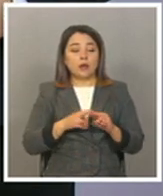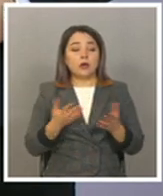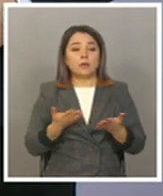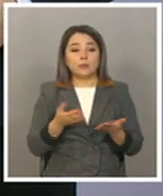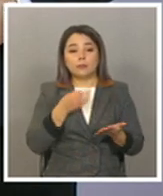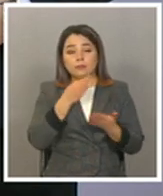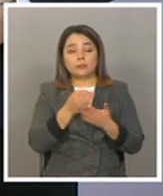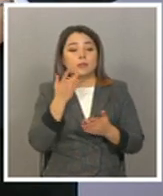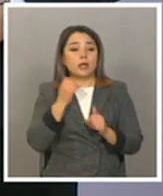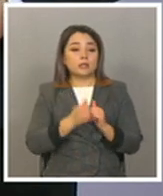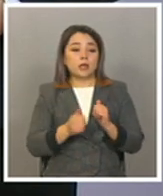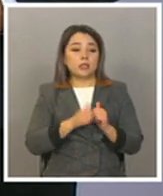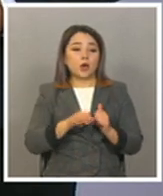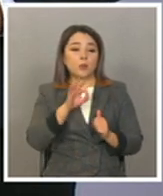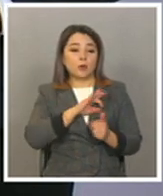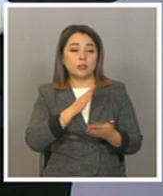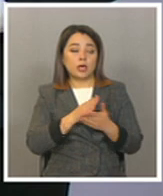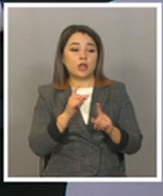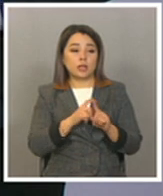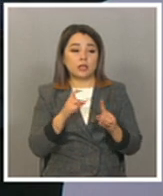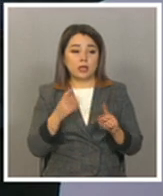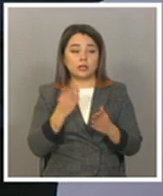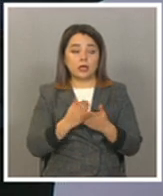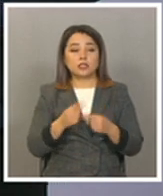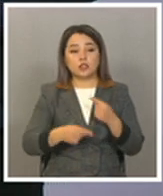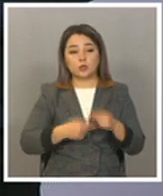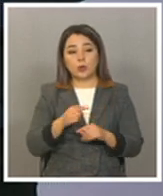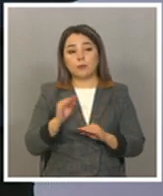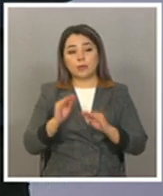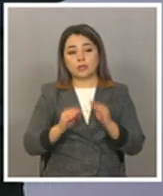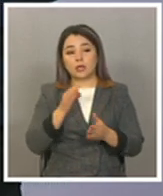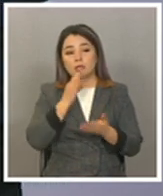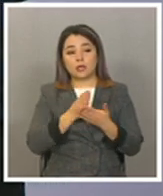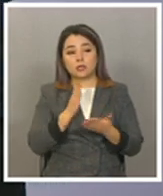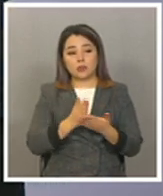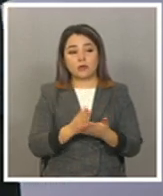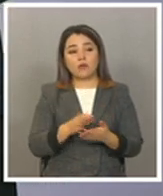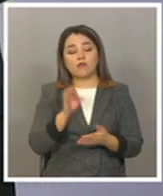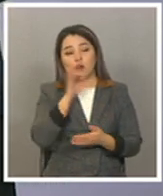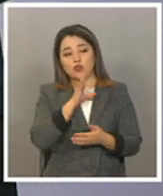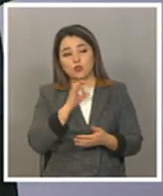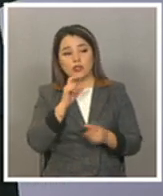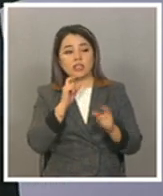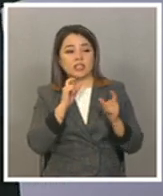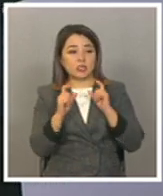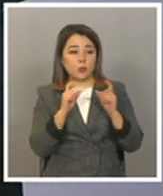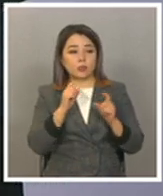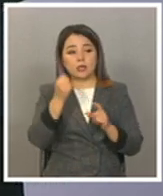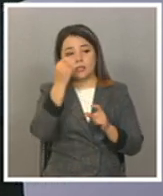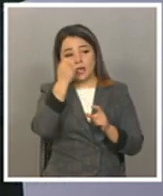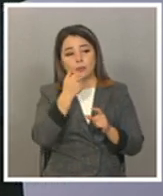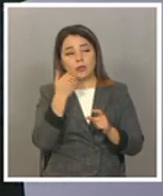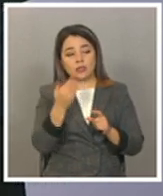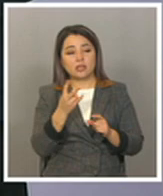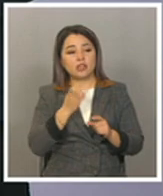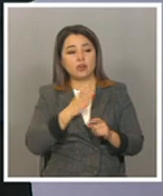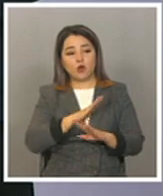часто используют в своей речи следующие персонажи. Ворчун, Крикун, Спасибкин,